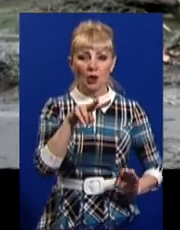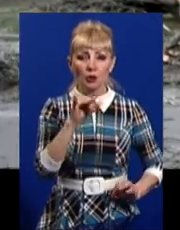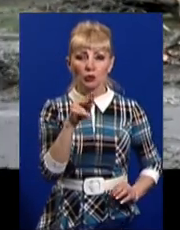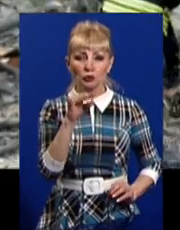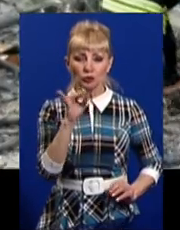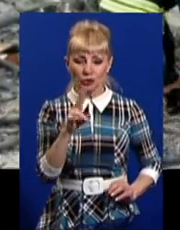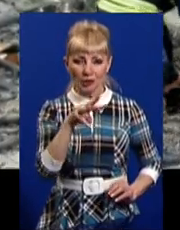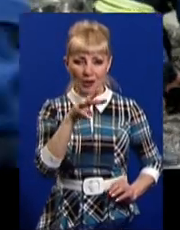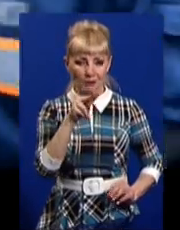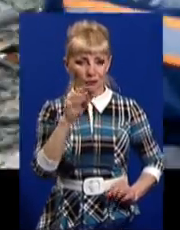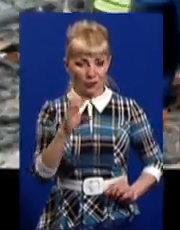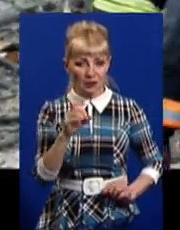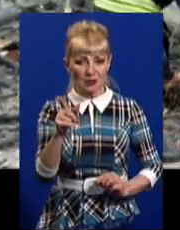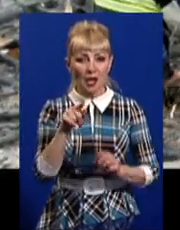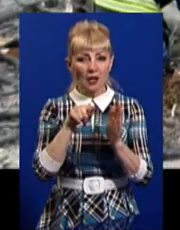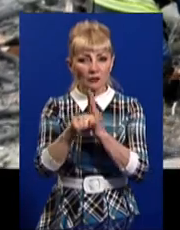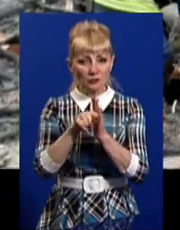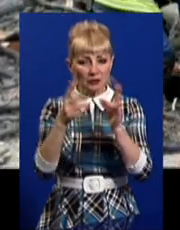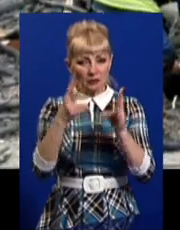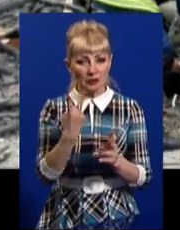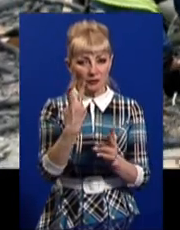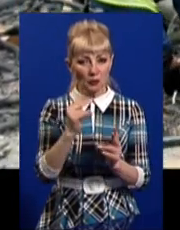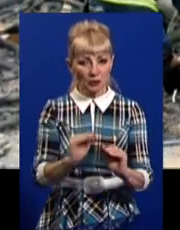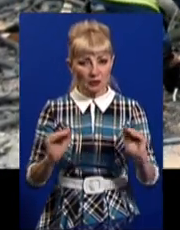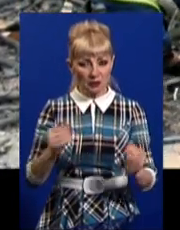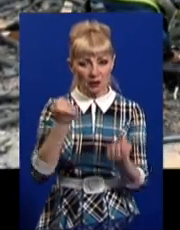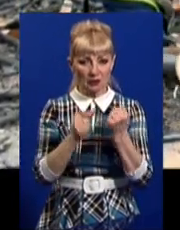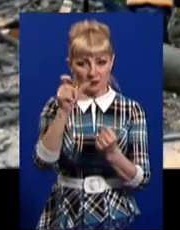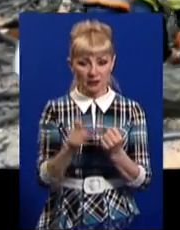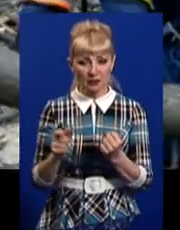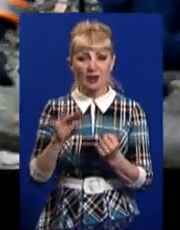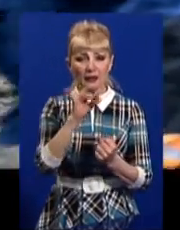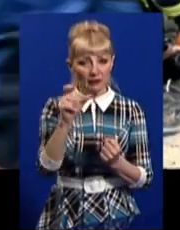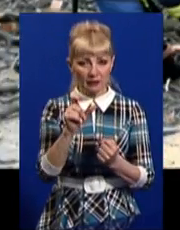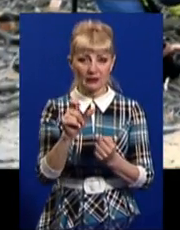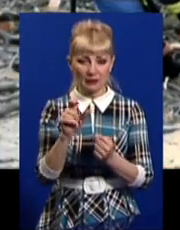Глучин, всередині травмувалися 2 дітей та водій. Їх доправили до лікарні.